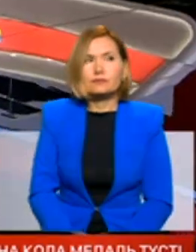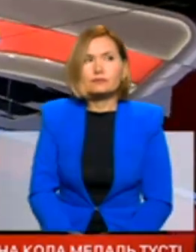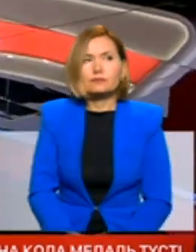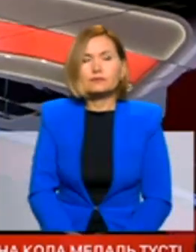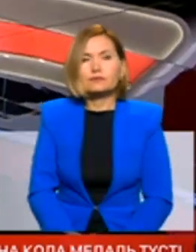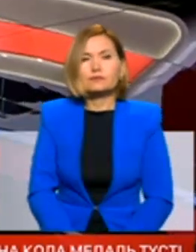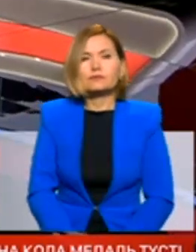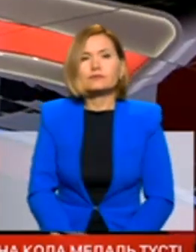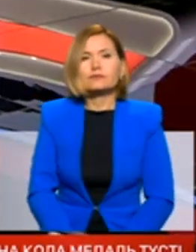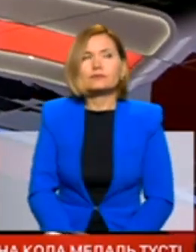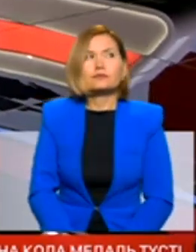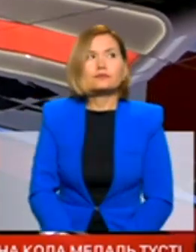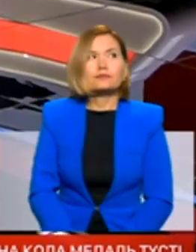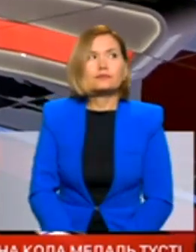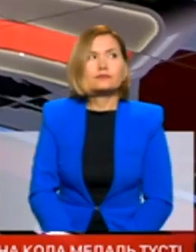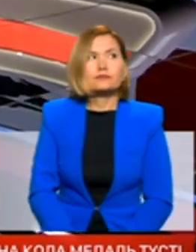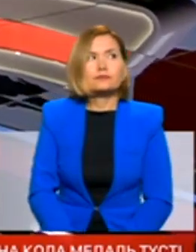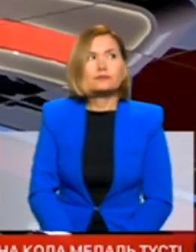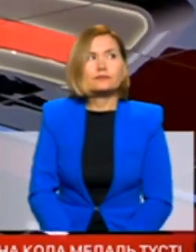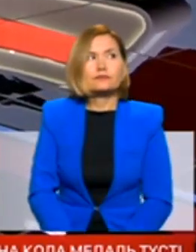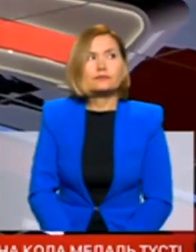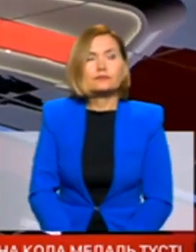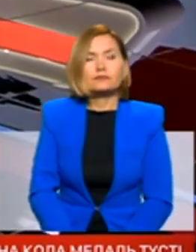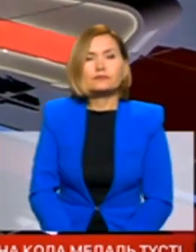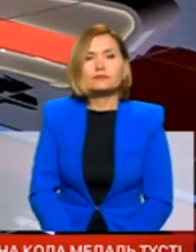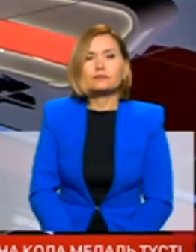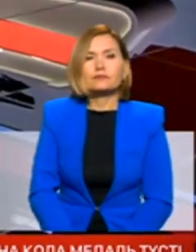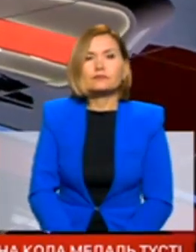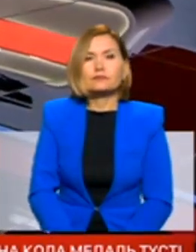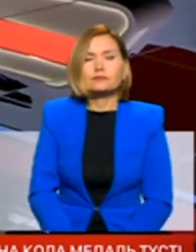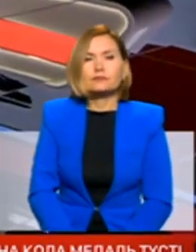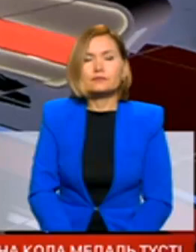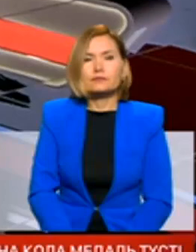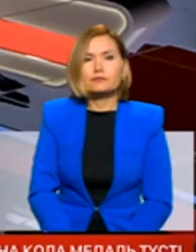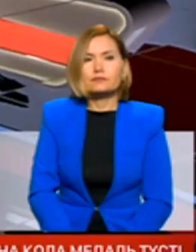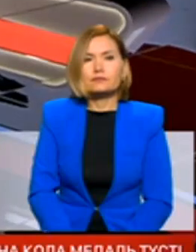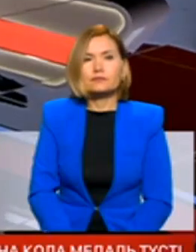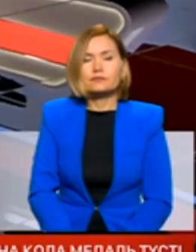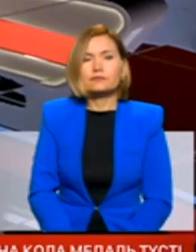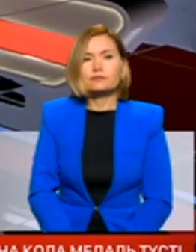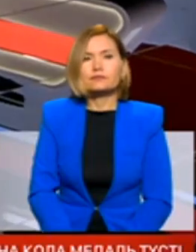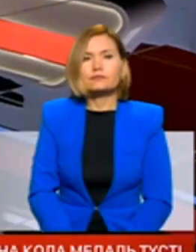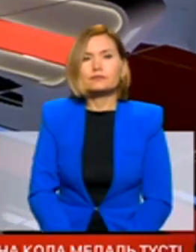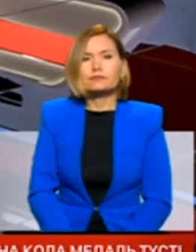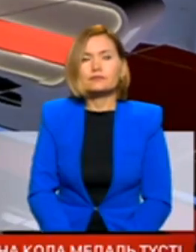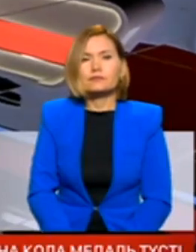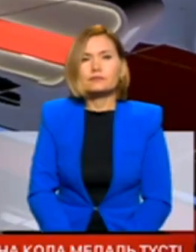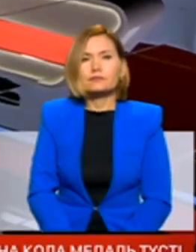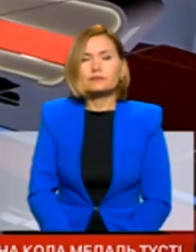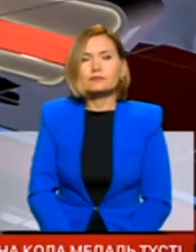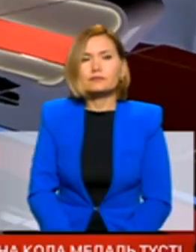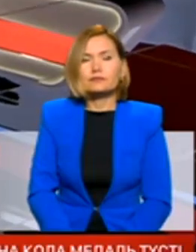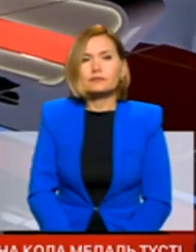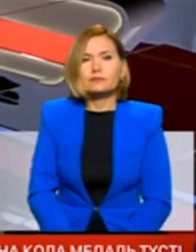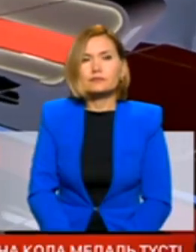Esime bara demde şarlasa da esime geldi gidin unutmağana